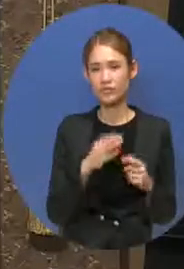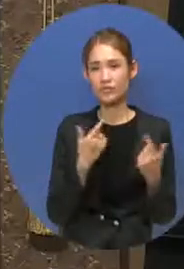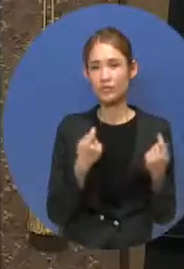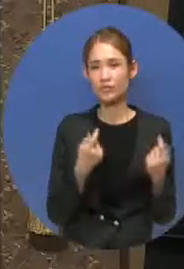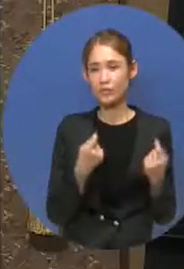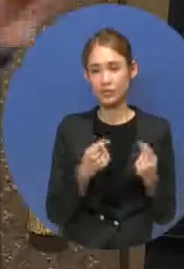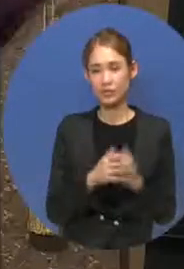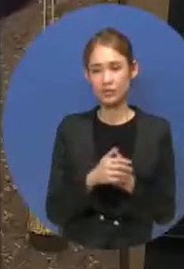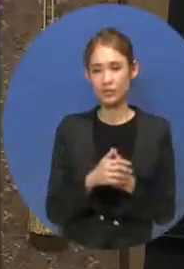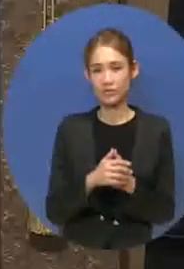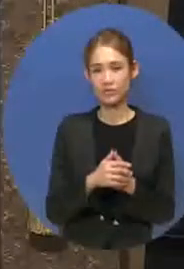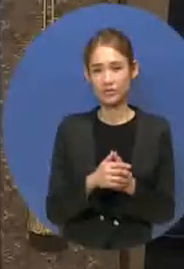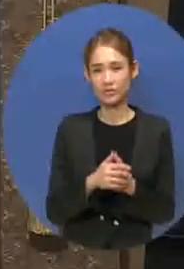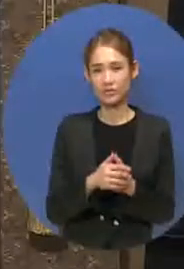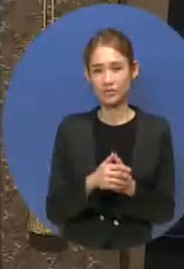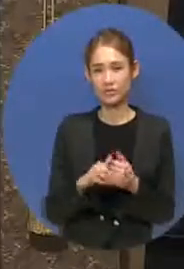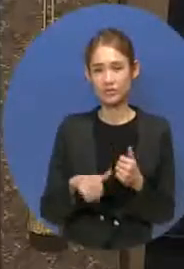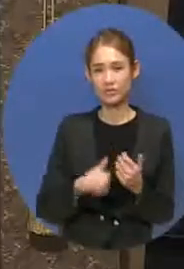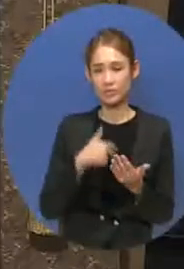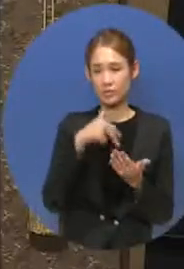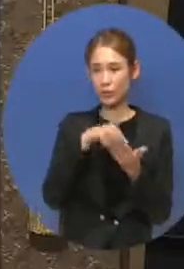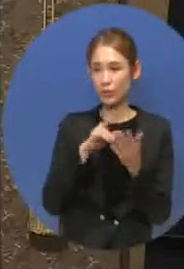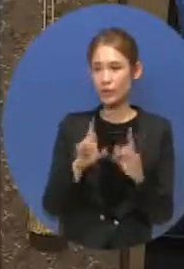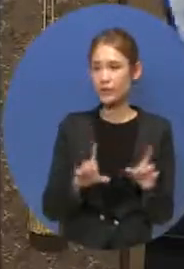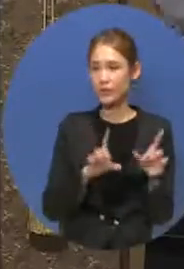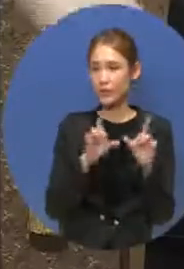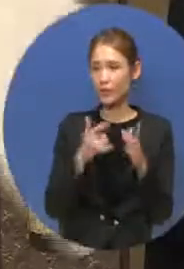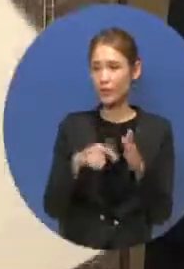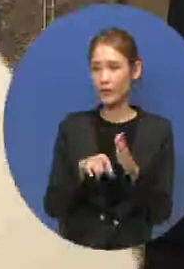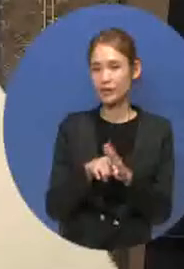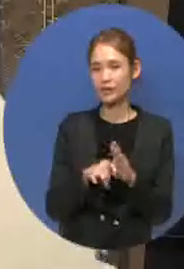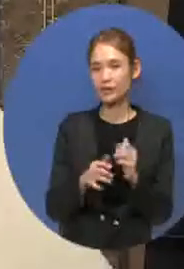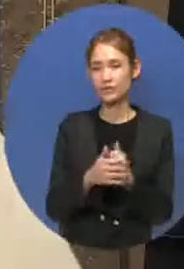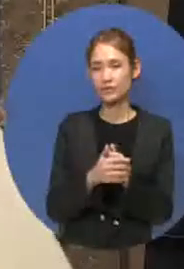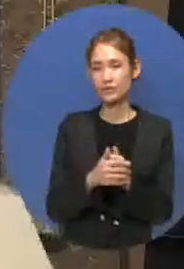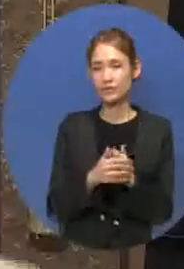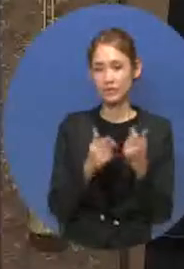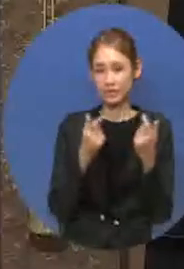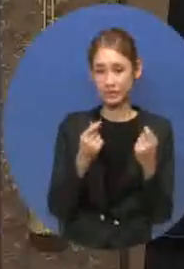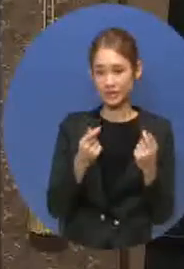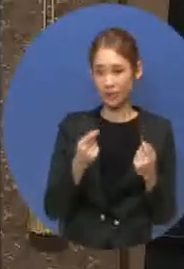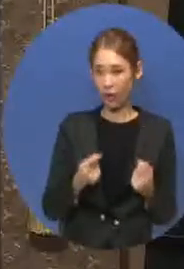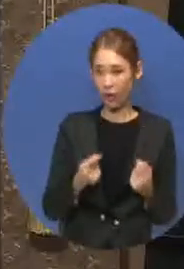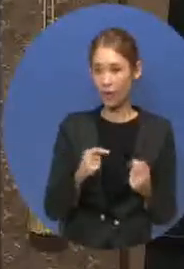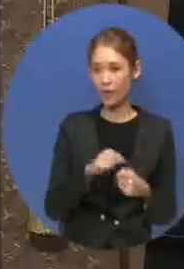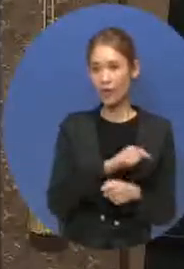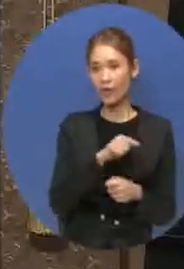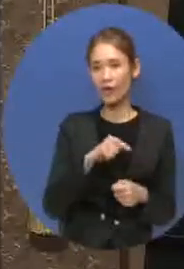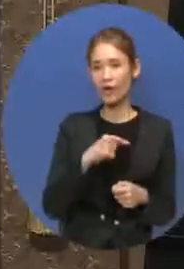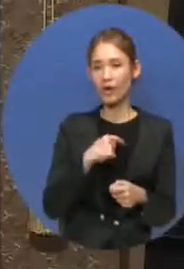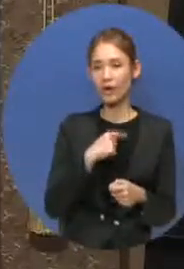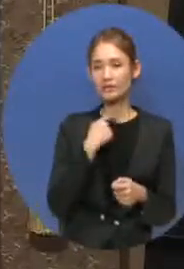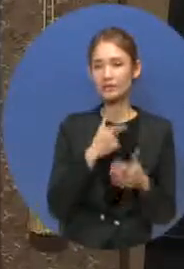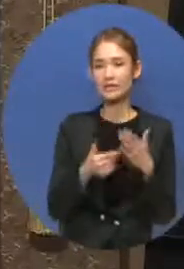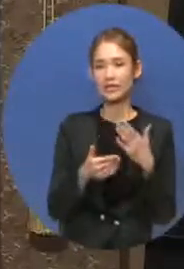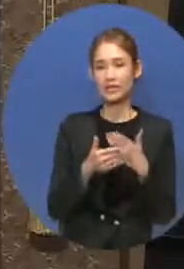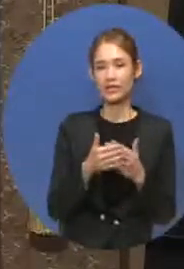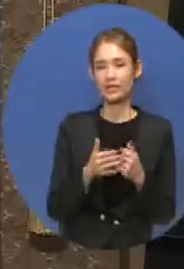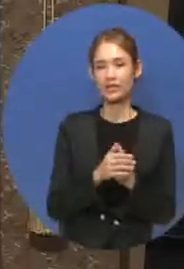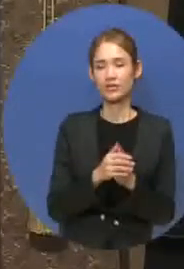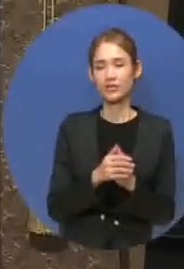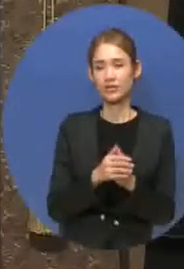마찬가지입니다. 저희들도 여기에서는 아 이런 독립적인 생활을 하려면 이런 생활을 해야 되는구나라고 하는 체험을 하는